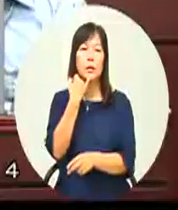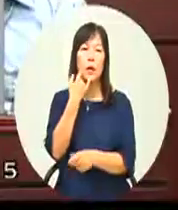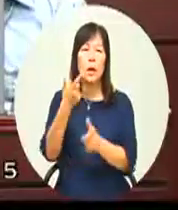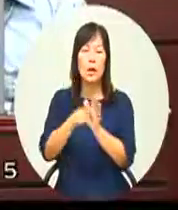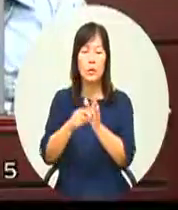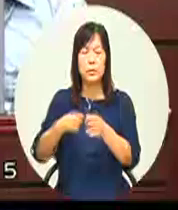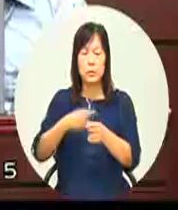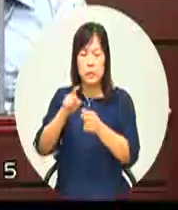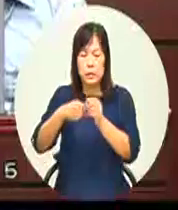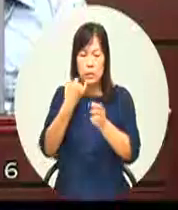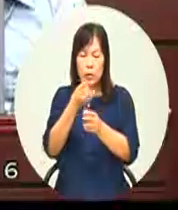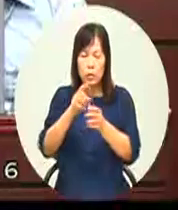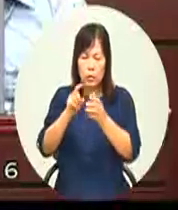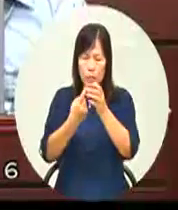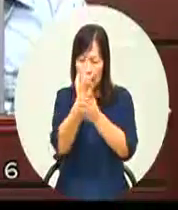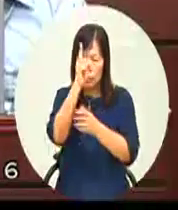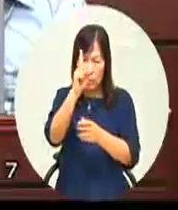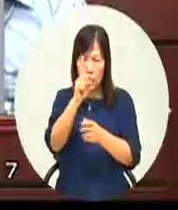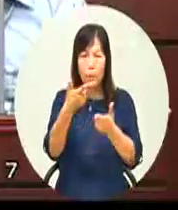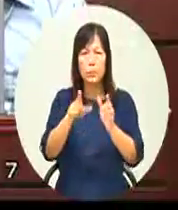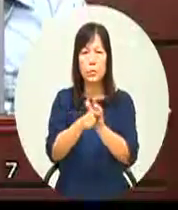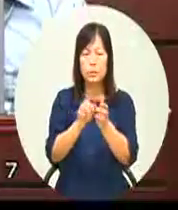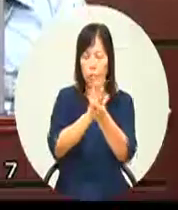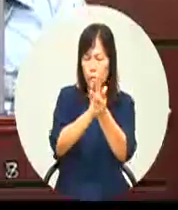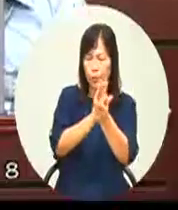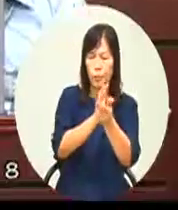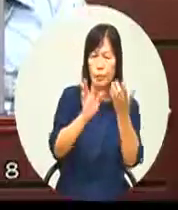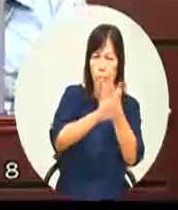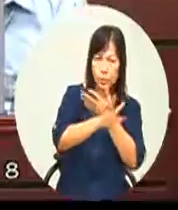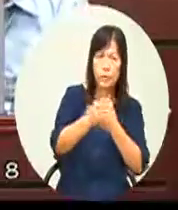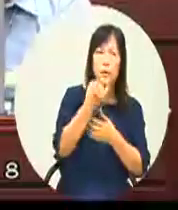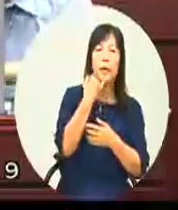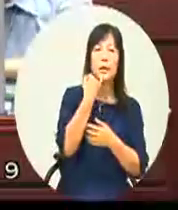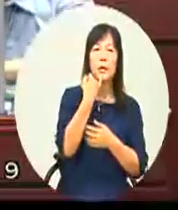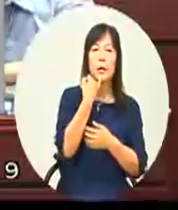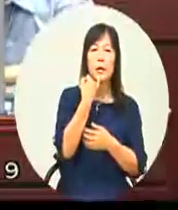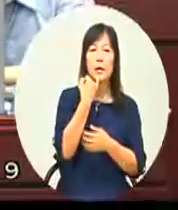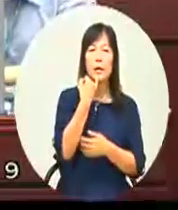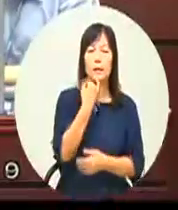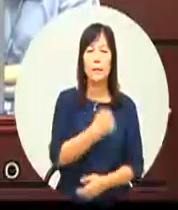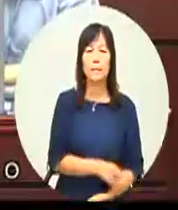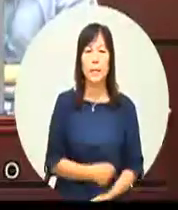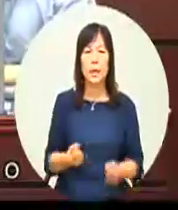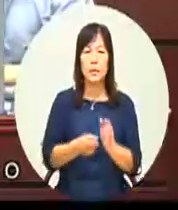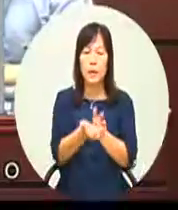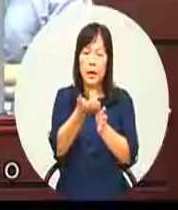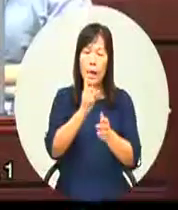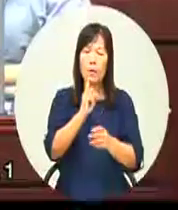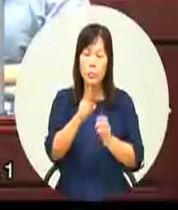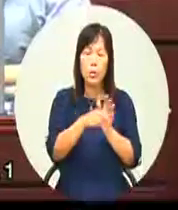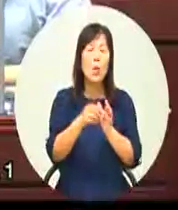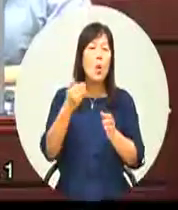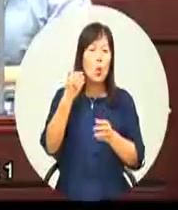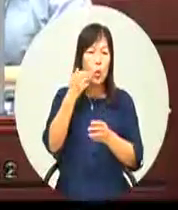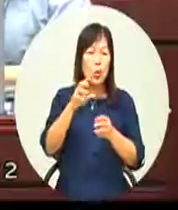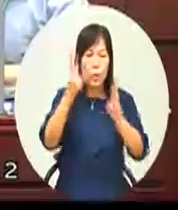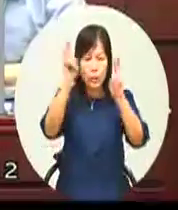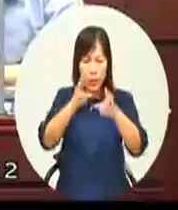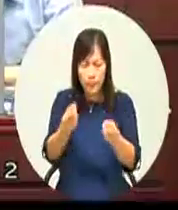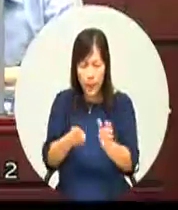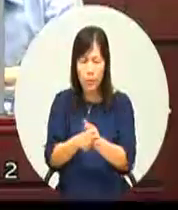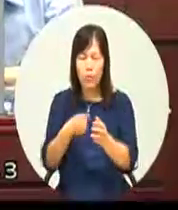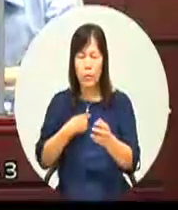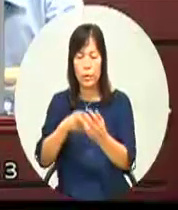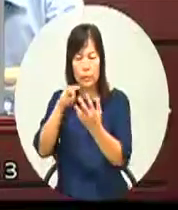统单独而已，它希望能够服务其他，使用电动车的人也可以，就像刚才议员所提到万一没有电的可以插，